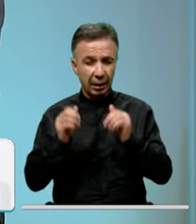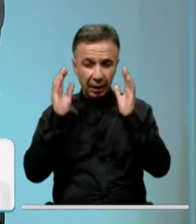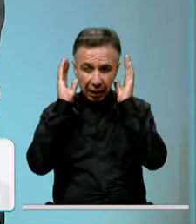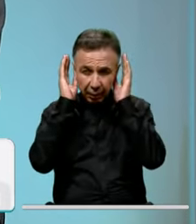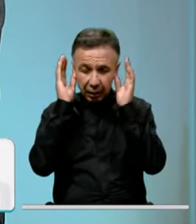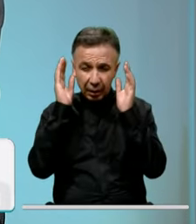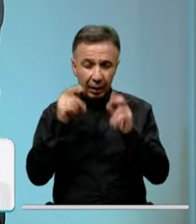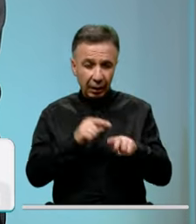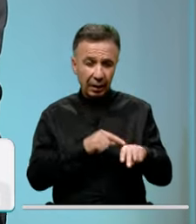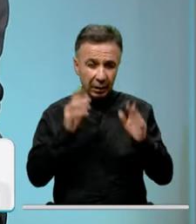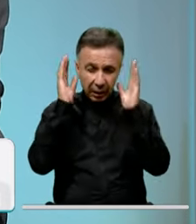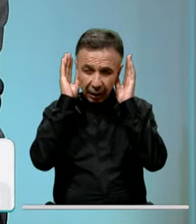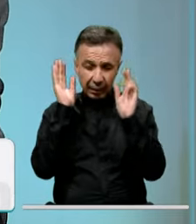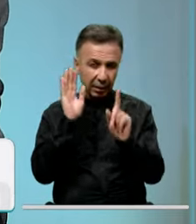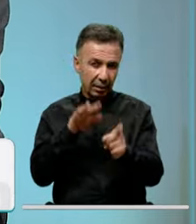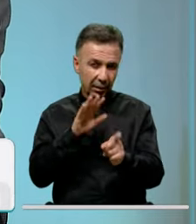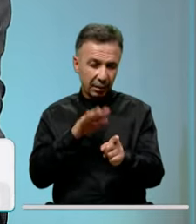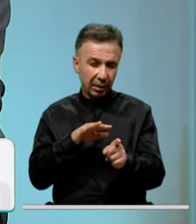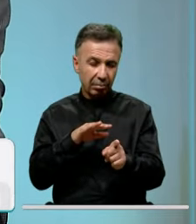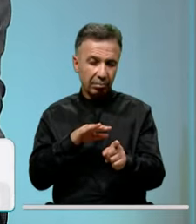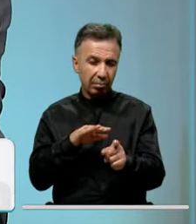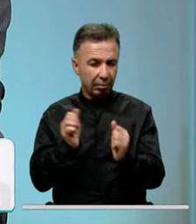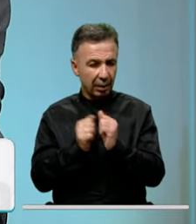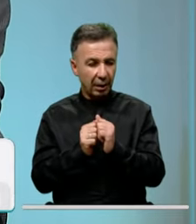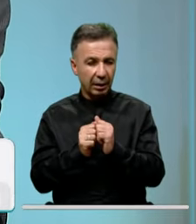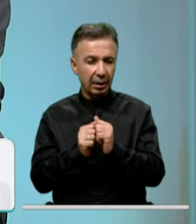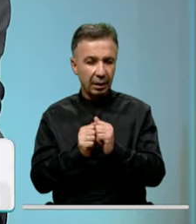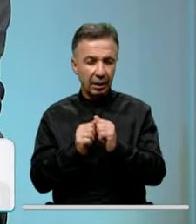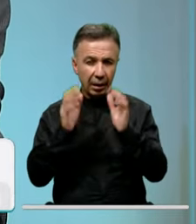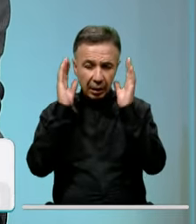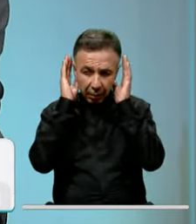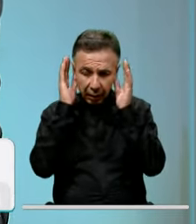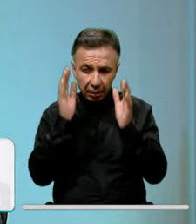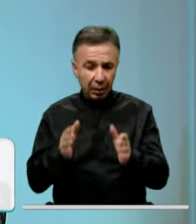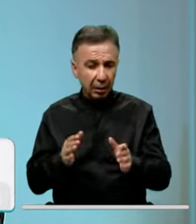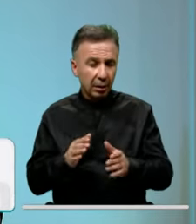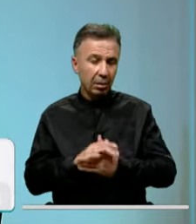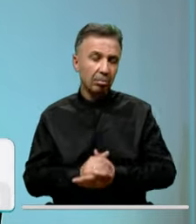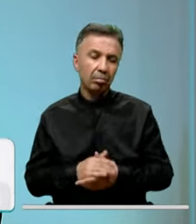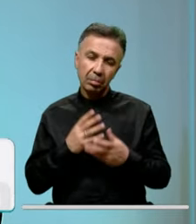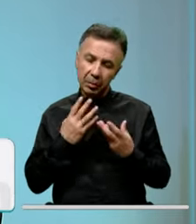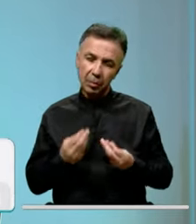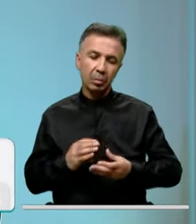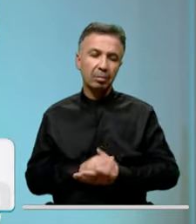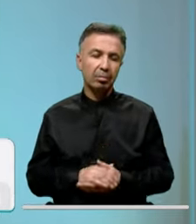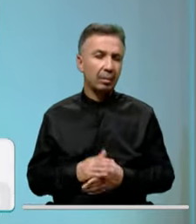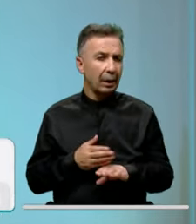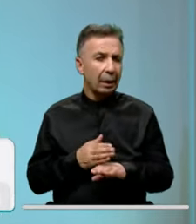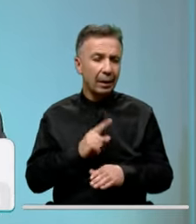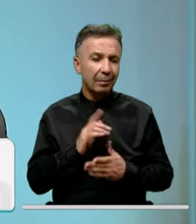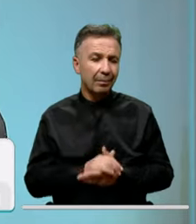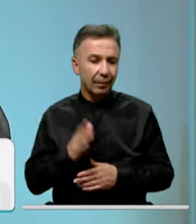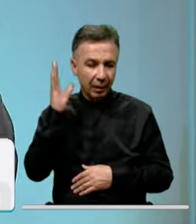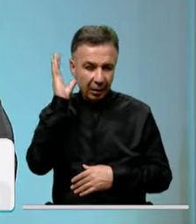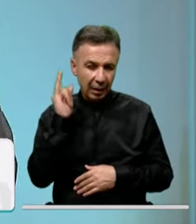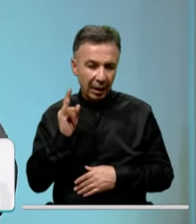mı siz? Kılmadık baba. Ben imamlık yaparım. Çocuklar da bana cemaat olurlar. Cemaatle namaz kıldık. Niye? Yani camiye